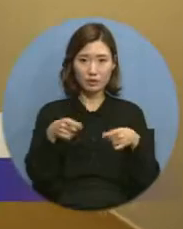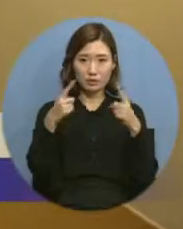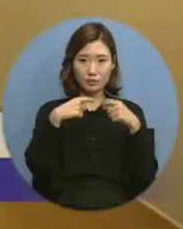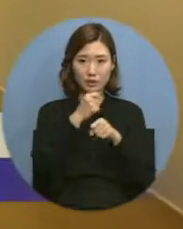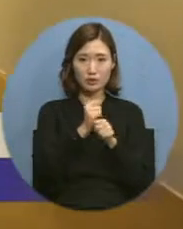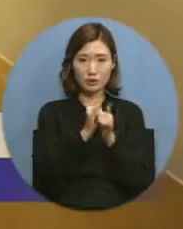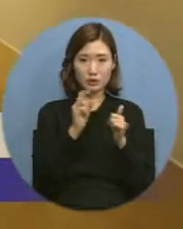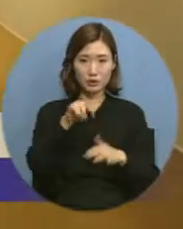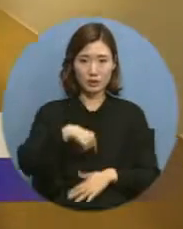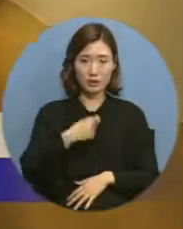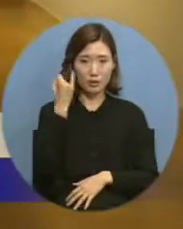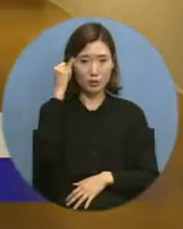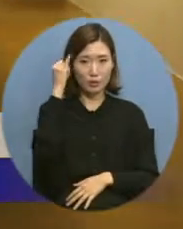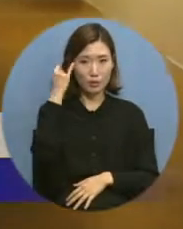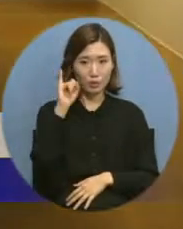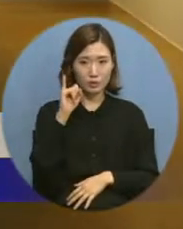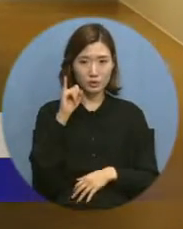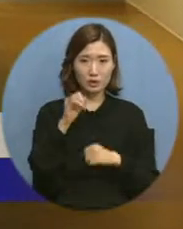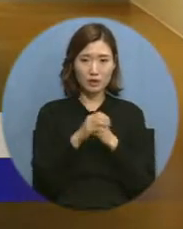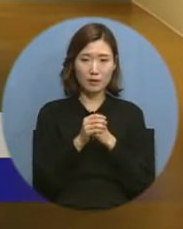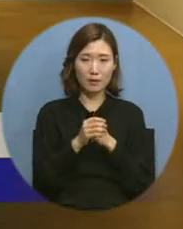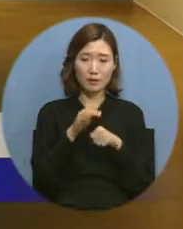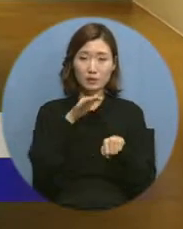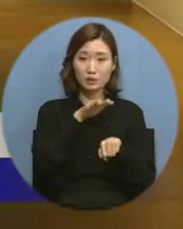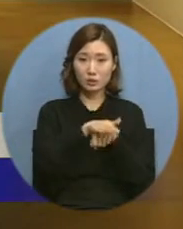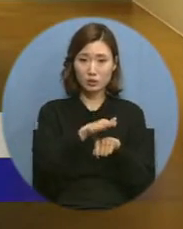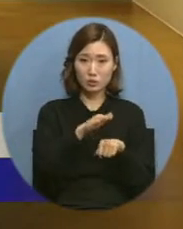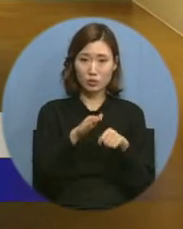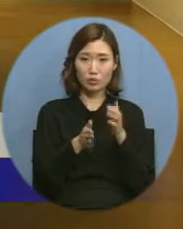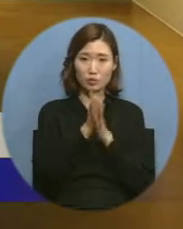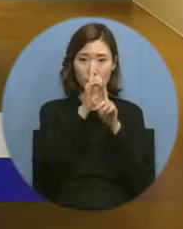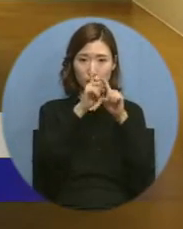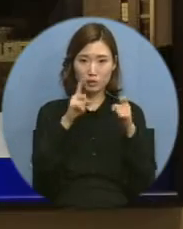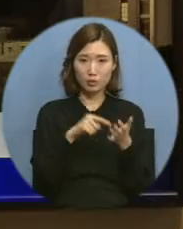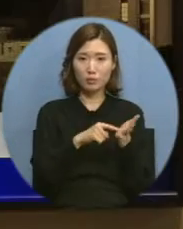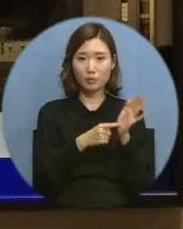작가들은 자신만의 독창적인 작업 방식으로 한양도성을 나타냅니다.